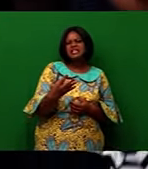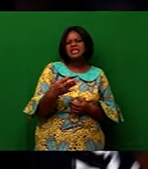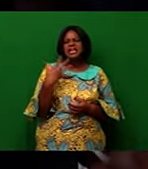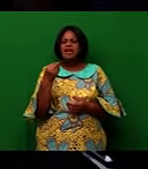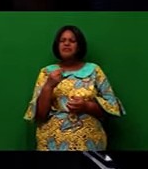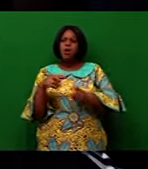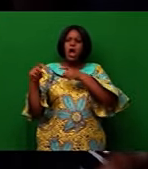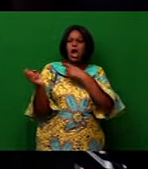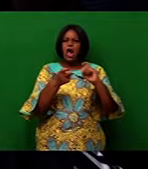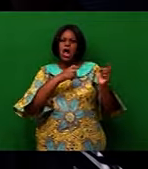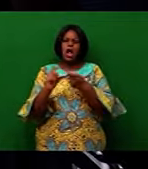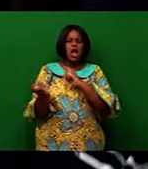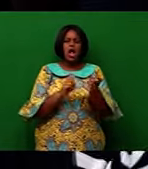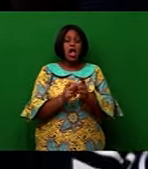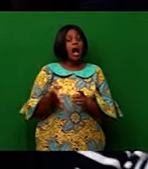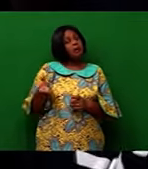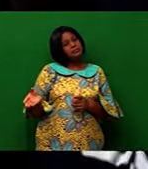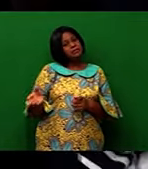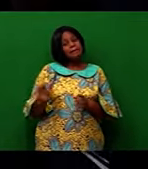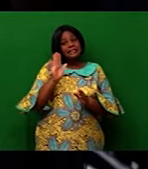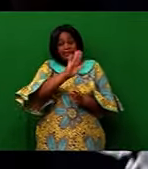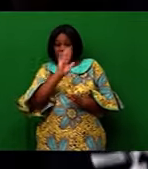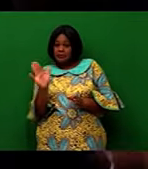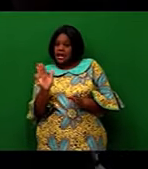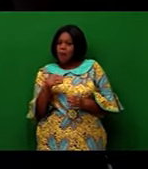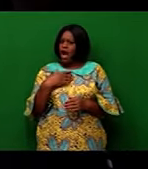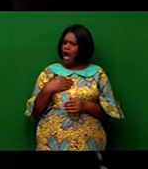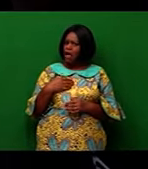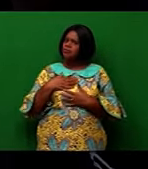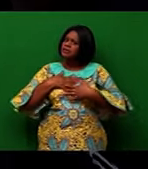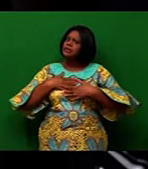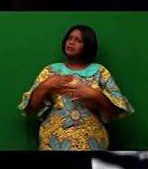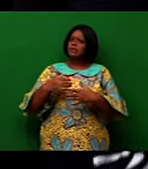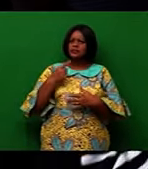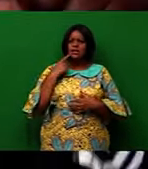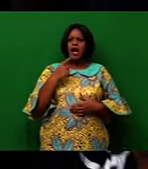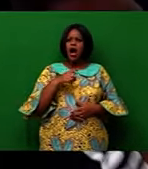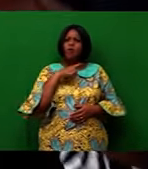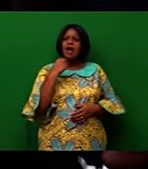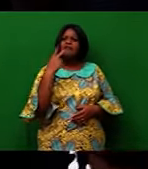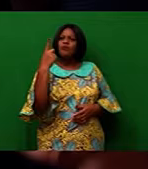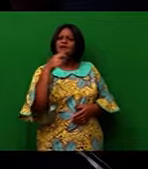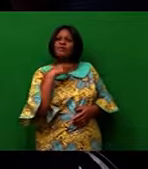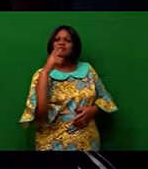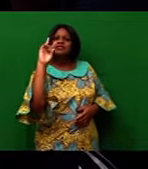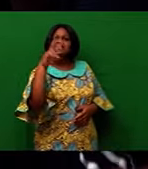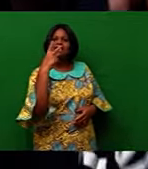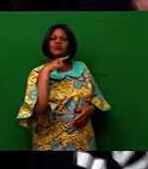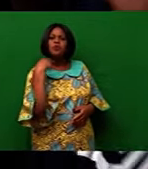Asa hasi ose akadaro. Mukatasa mumabarika munoshamisika imi. Ndokupai kuchitendero kwedu